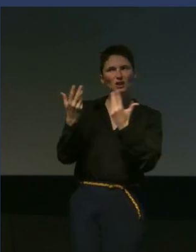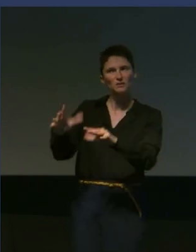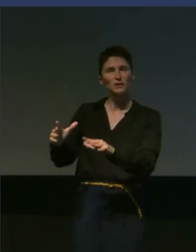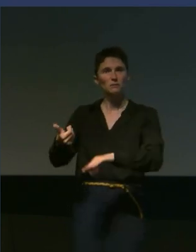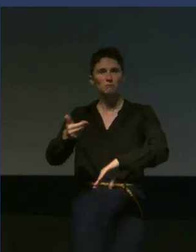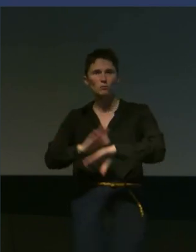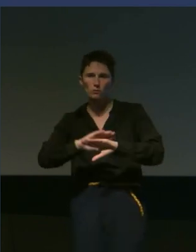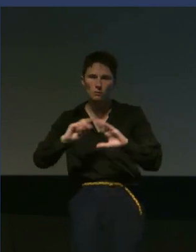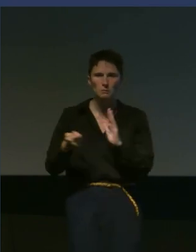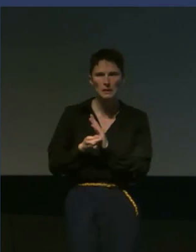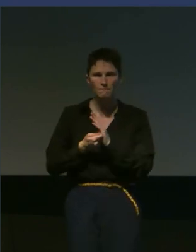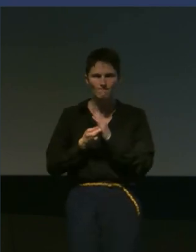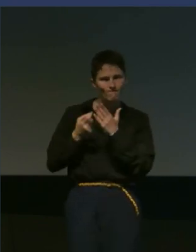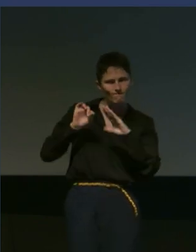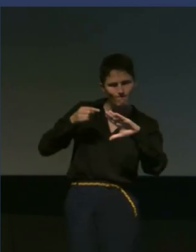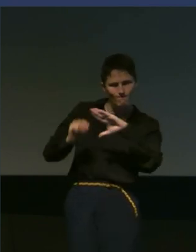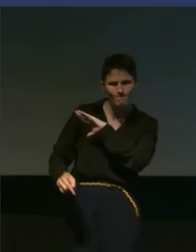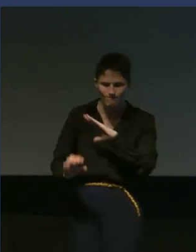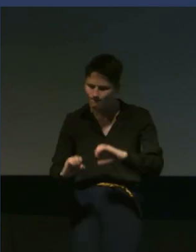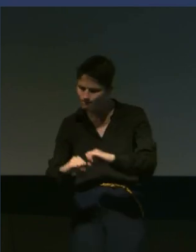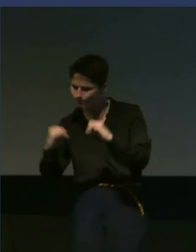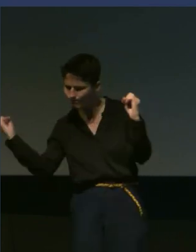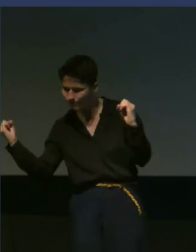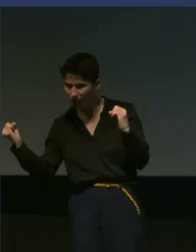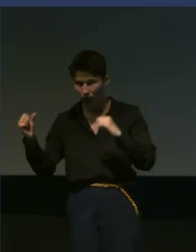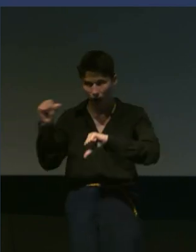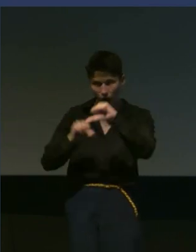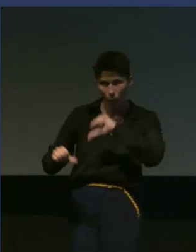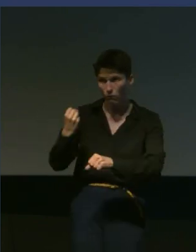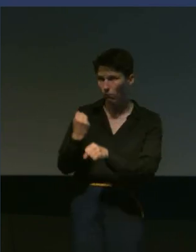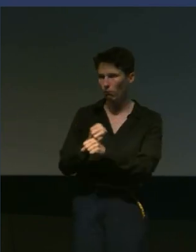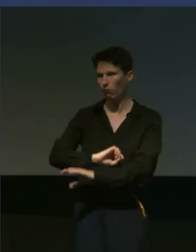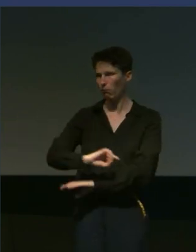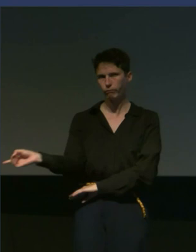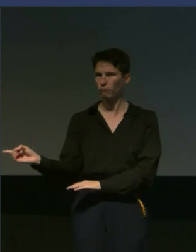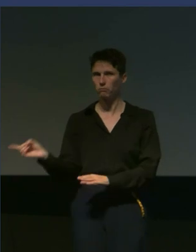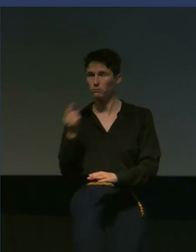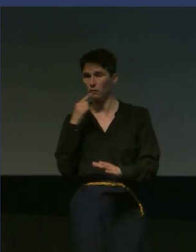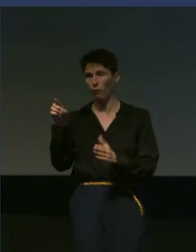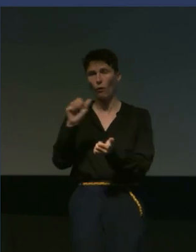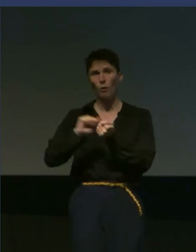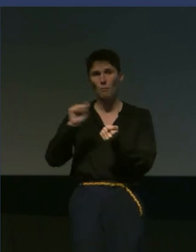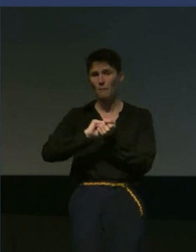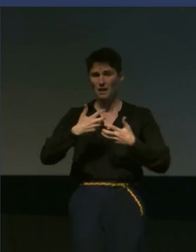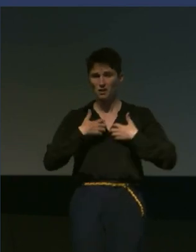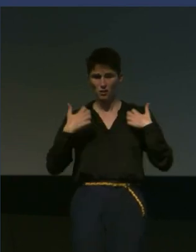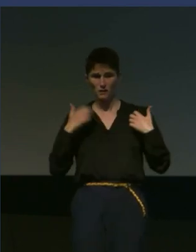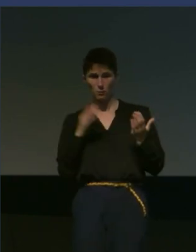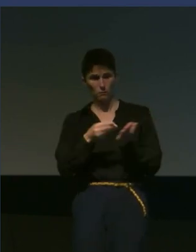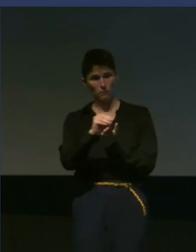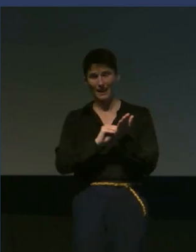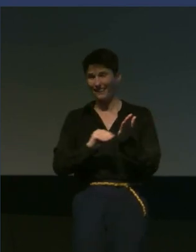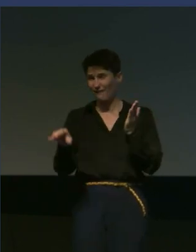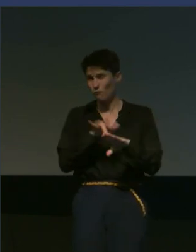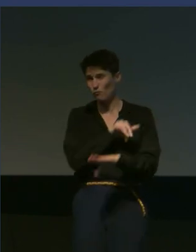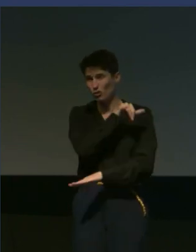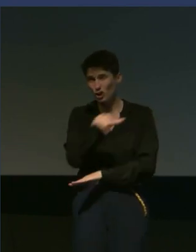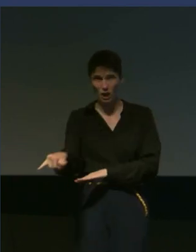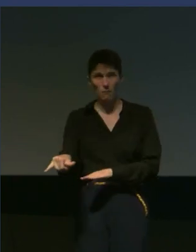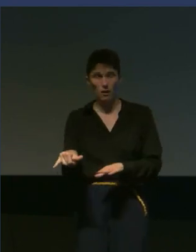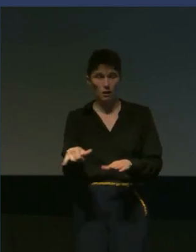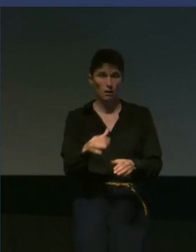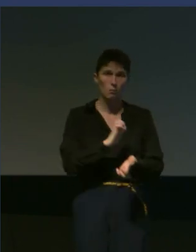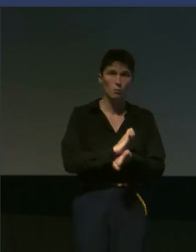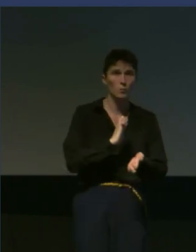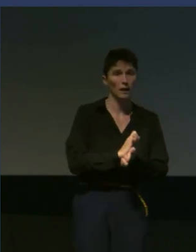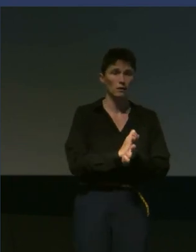ces gens-là ne sont pas rattachés à des laboratoires. Ils n'ont jamais écrit un seul papier scientifique. Ils n'ont jamais été publiés dans la